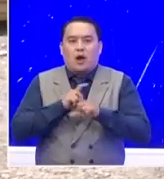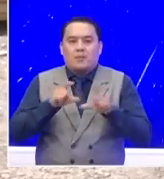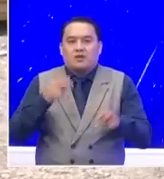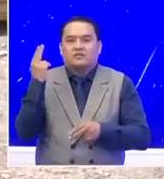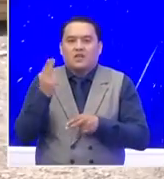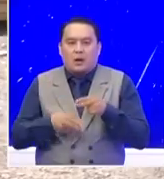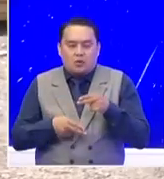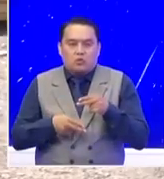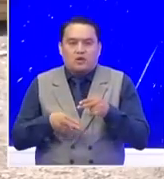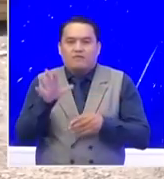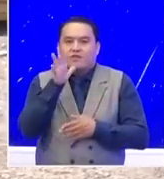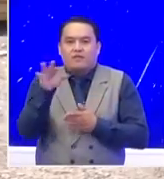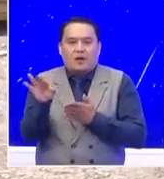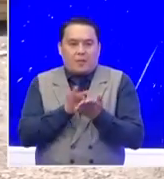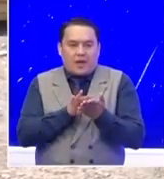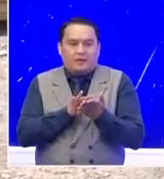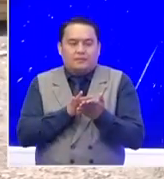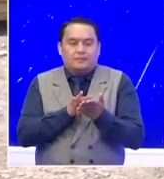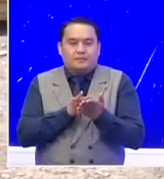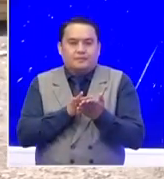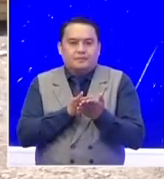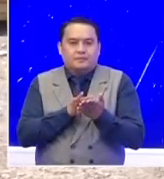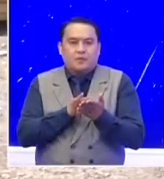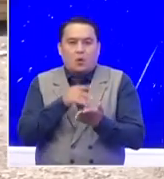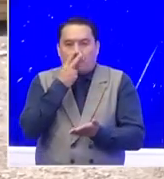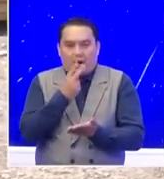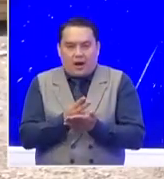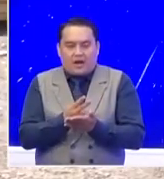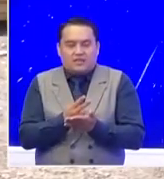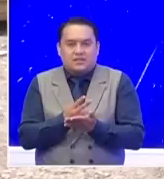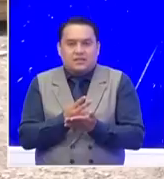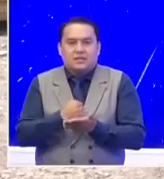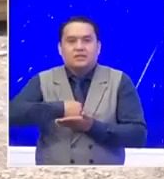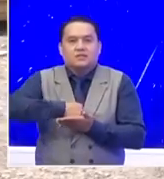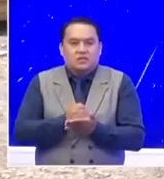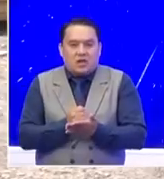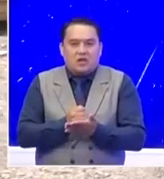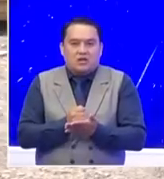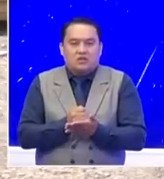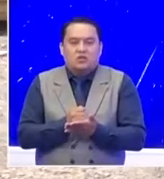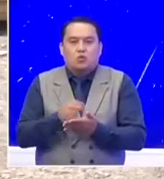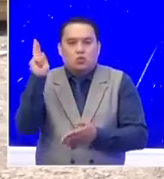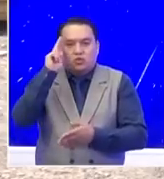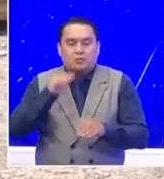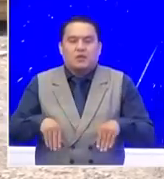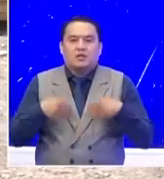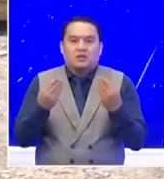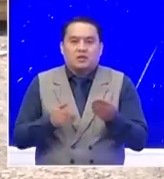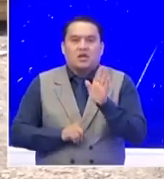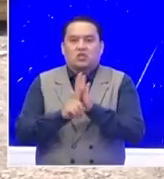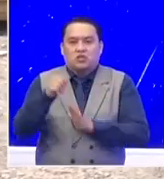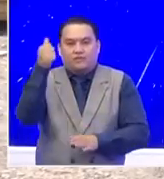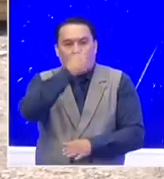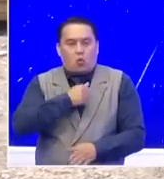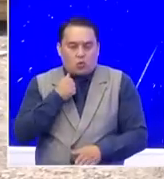закончил срок, да, указанный срок, учебные корпуса сдать к началу